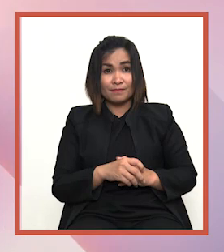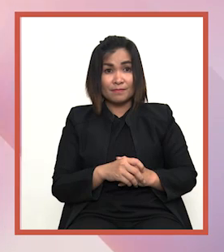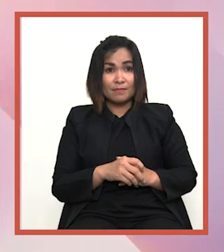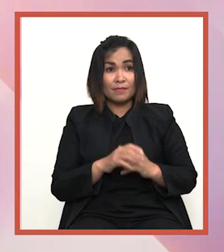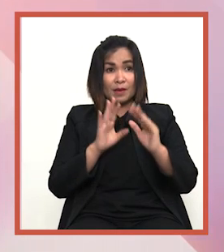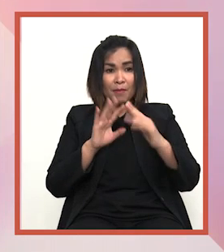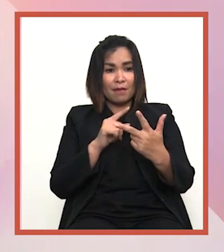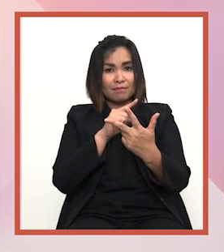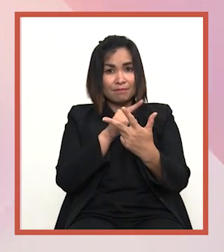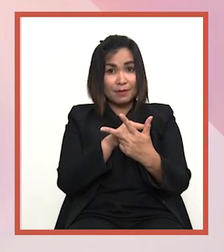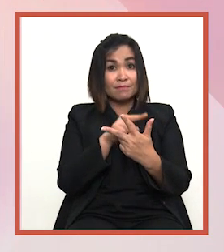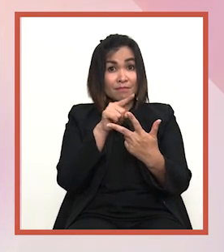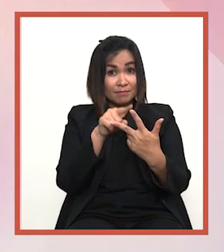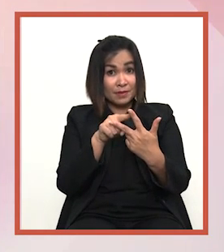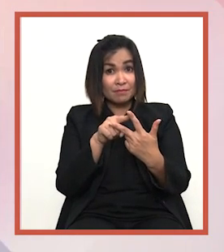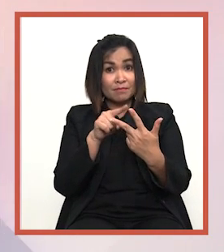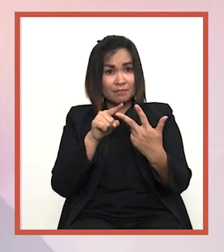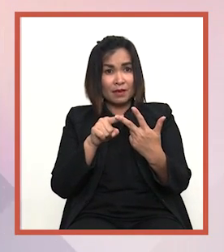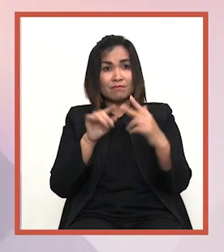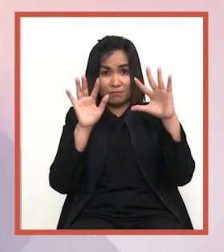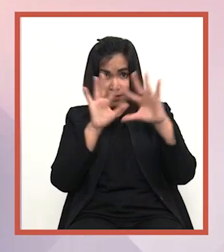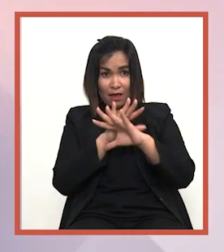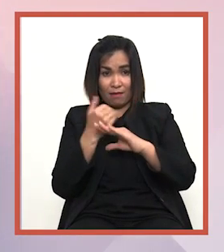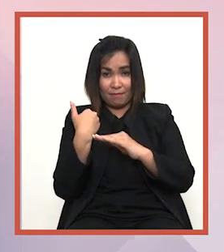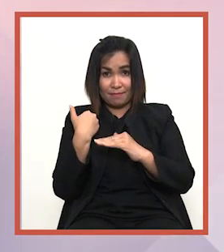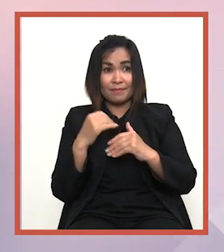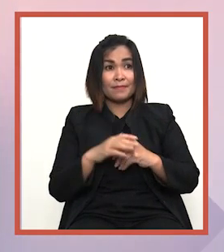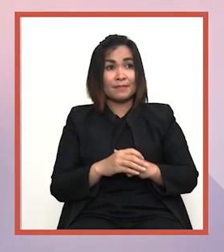ทั้งในแบบงานสมบูรณ์แบบการทำงานและงานติดตั้ง